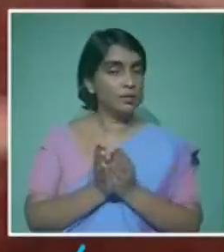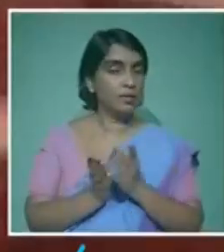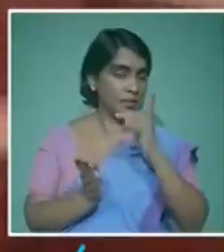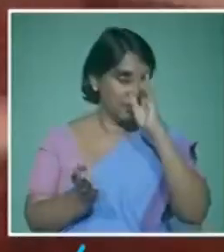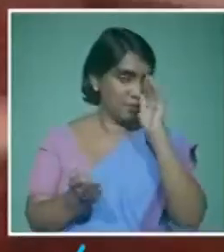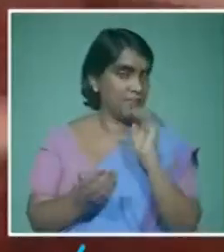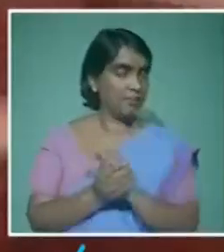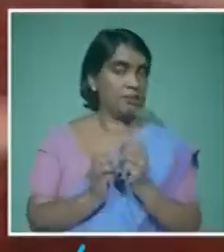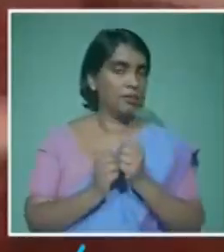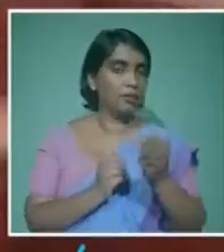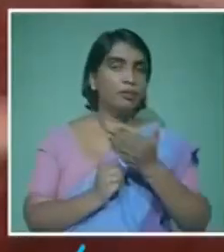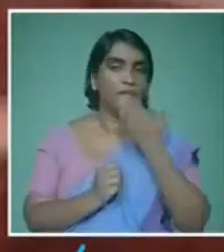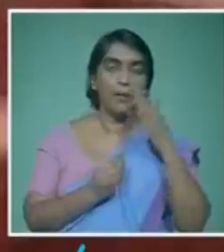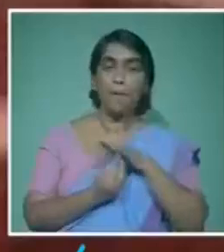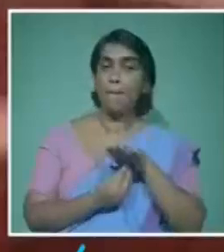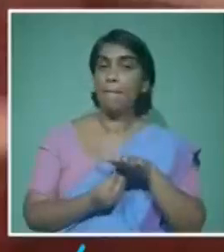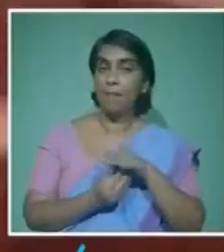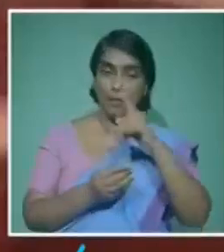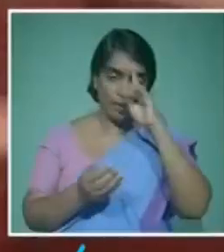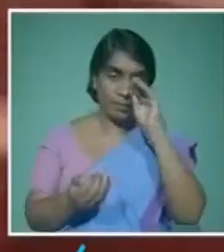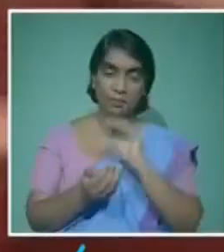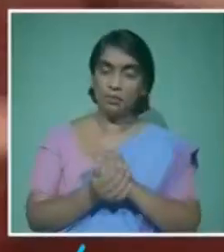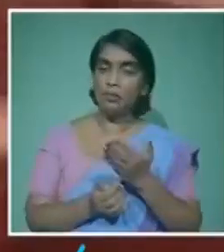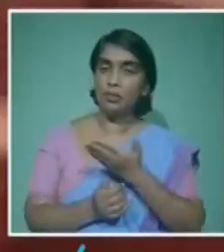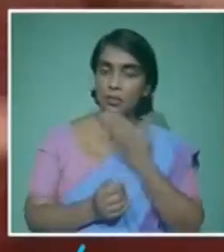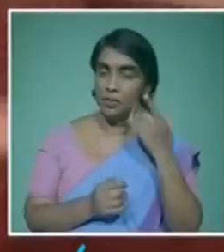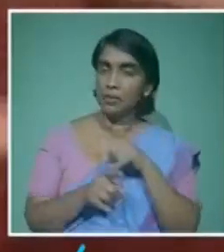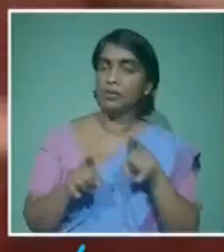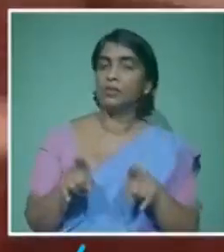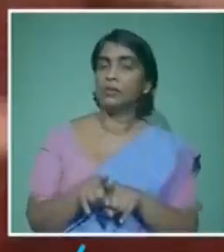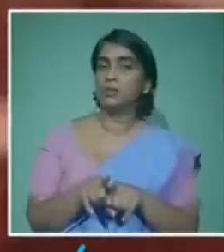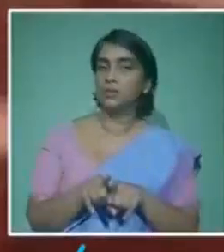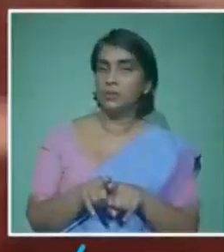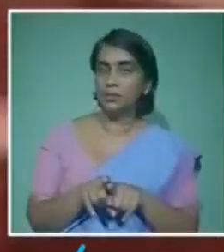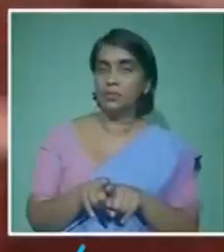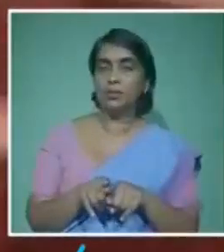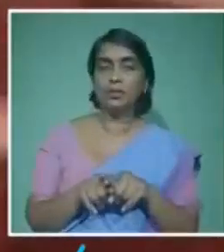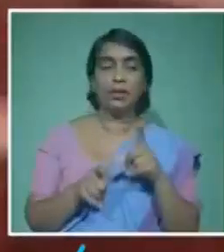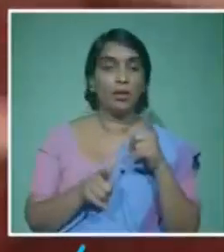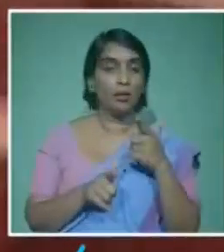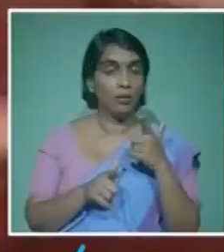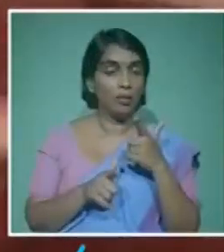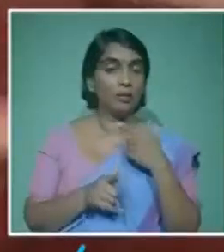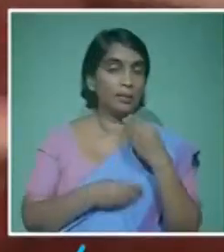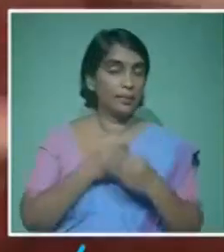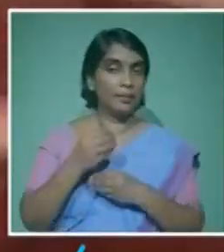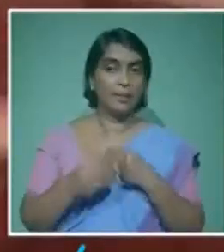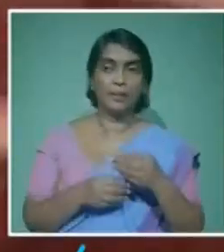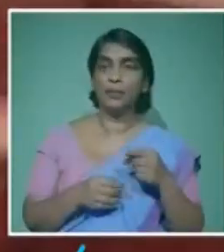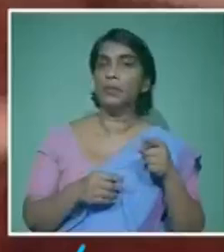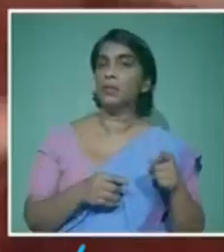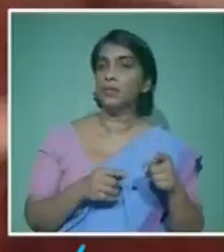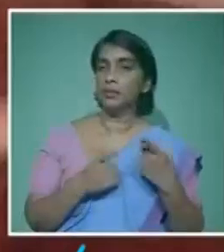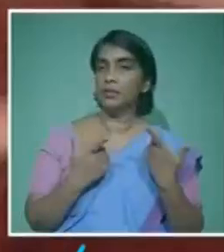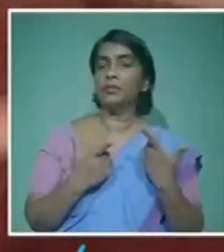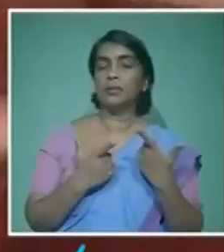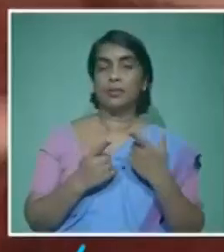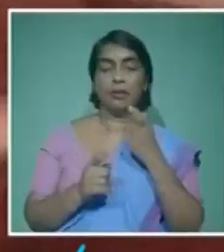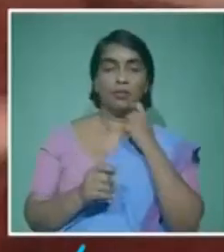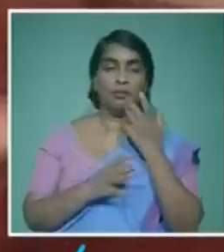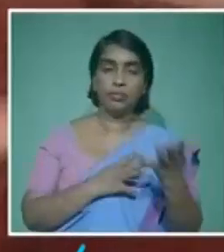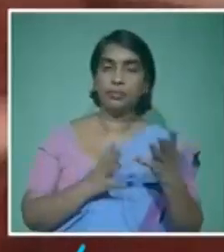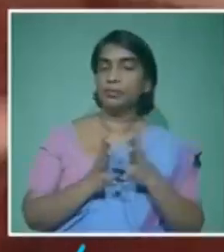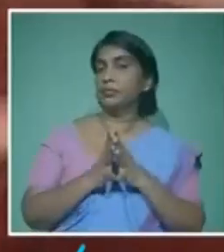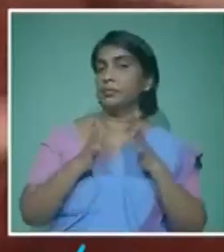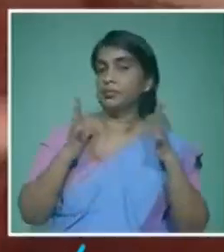கடற்தொழில் மற்றும் நன்னீர் வேளாண்மைத்துறை செயற்பாடுகளை ஆய்வுகளின் மூலமாகவும் நடைமுறை ரீதியிலும் இனங்கண்டு